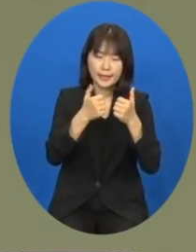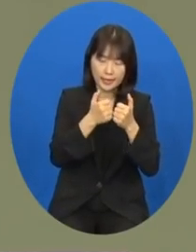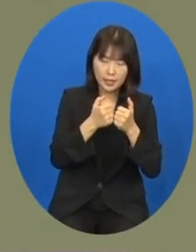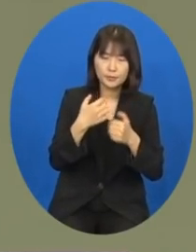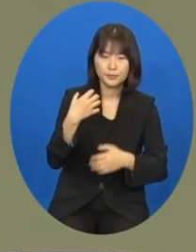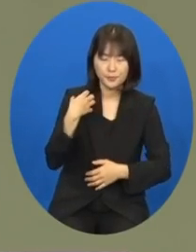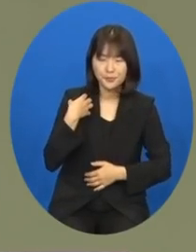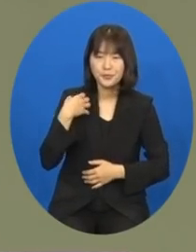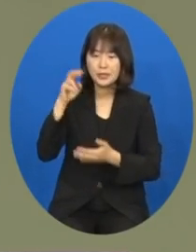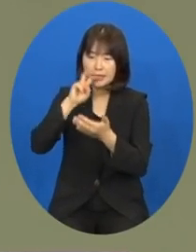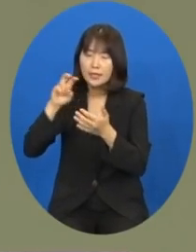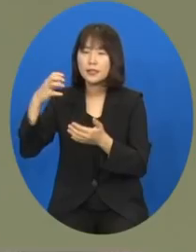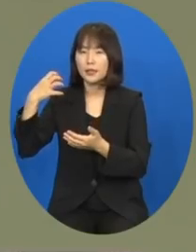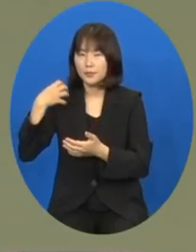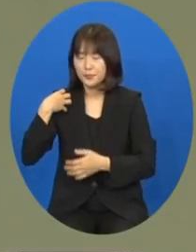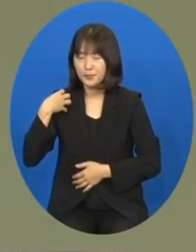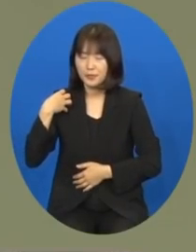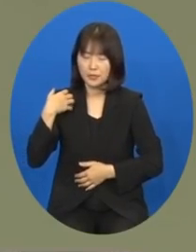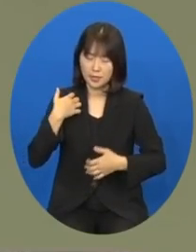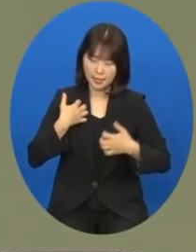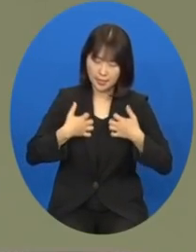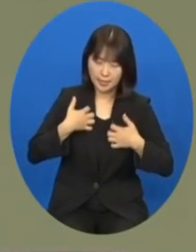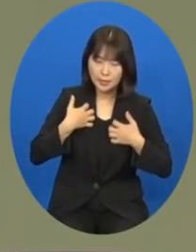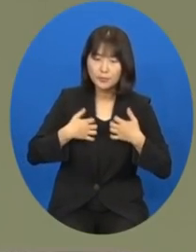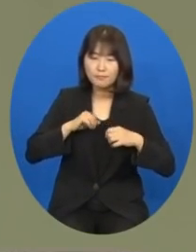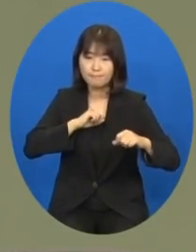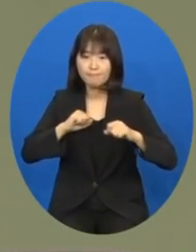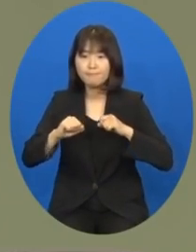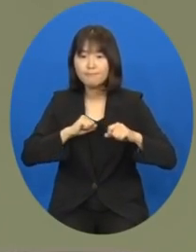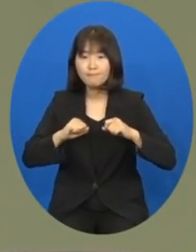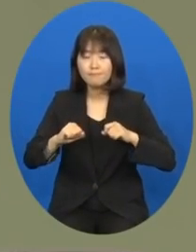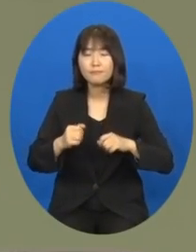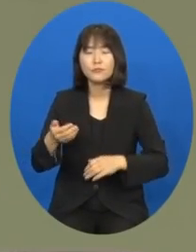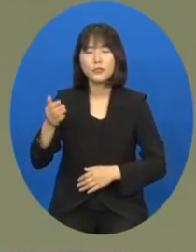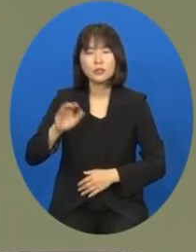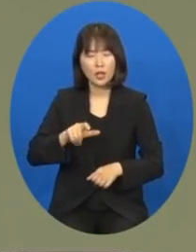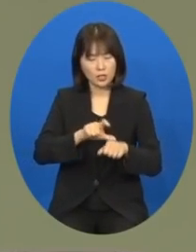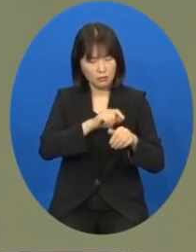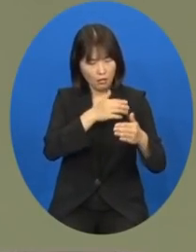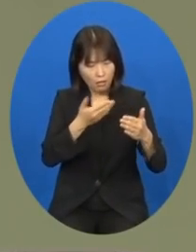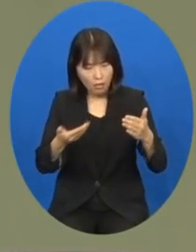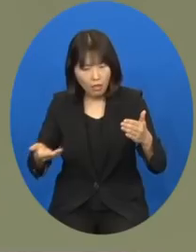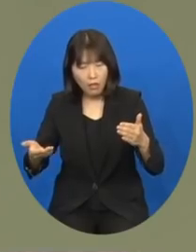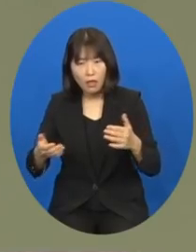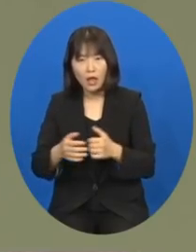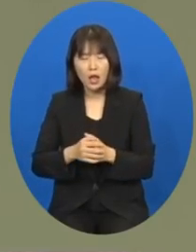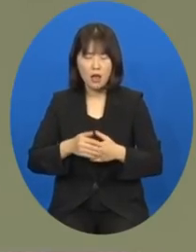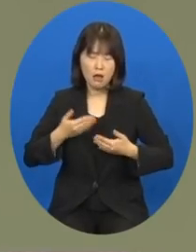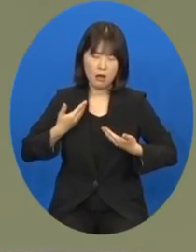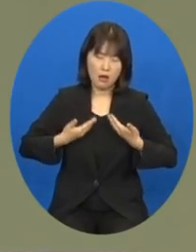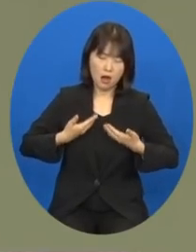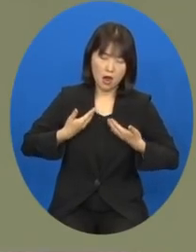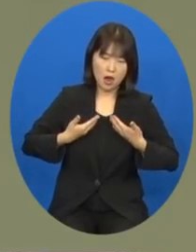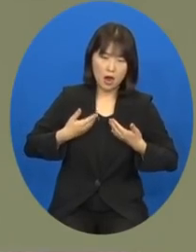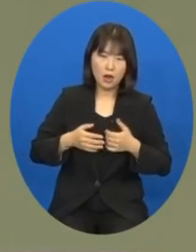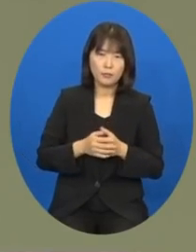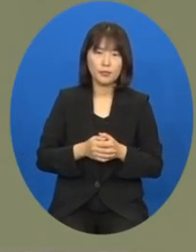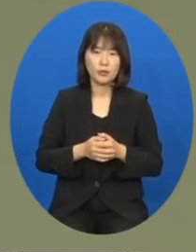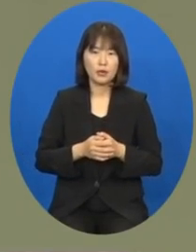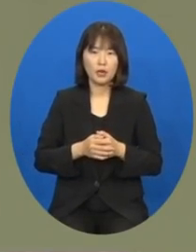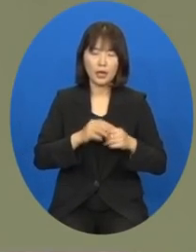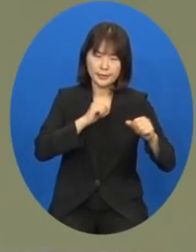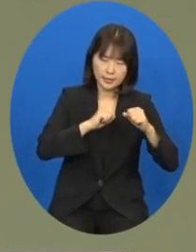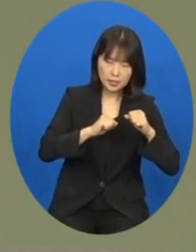했다고 합니다 시간이 지나면서 이 바쁘니 하 법도에 되고 사역도 에 다고 뭐 여러가지 바쁘다 보니까